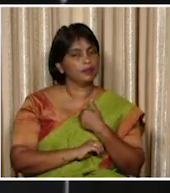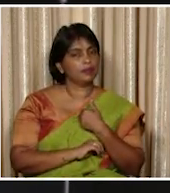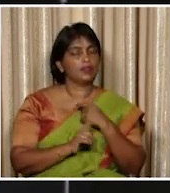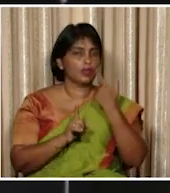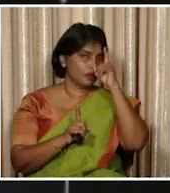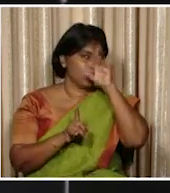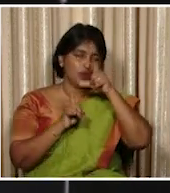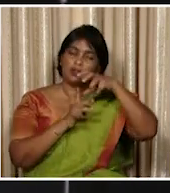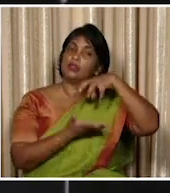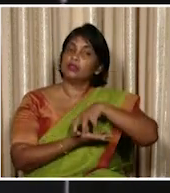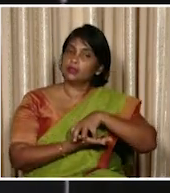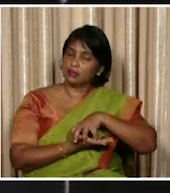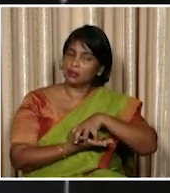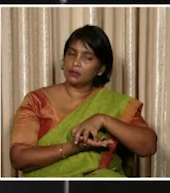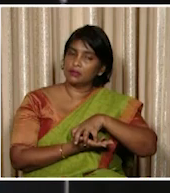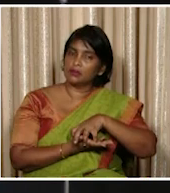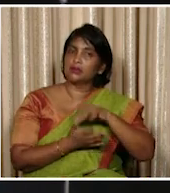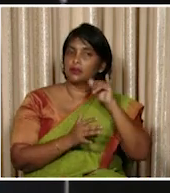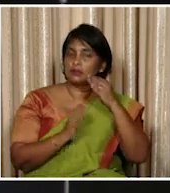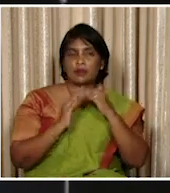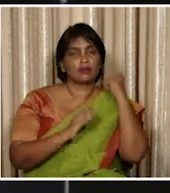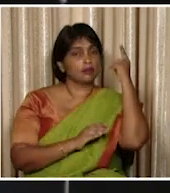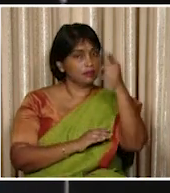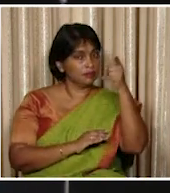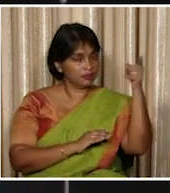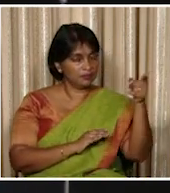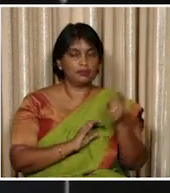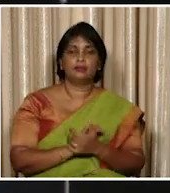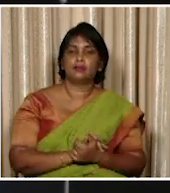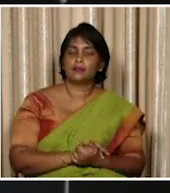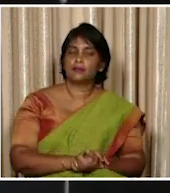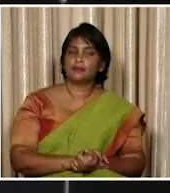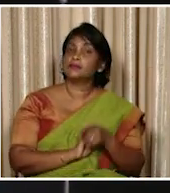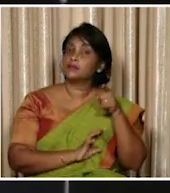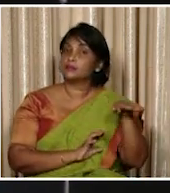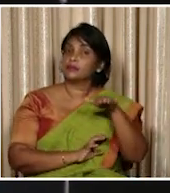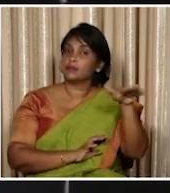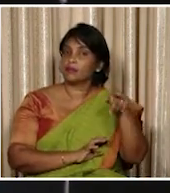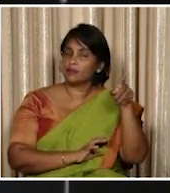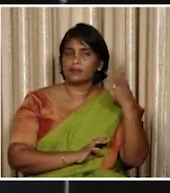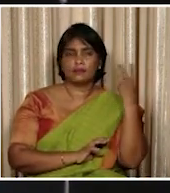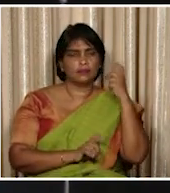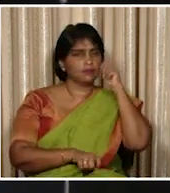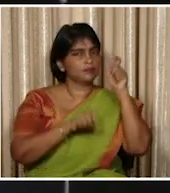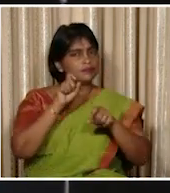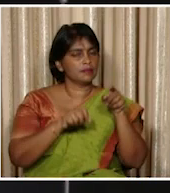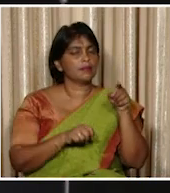குருநாயகல டிஸ்ட்ரிக்கே யம் கமட்ட கியாம ஏ பிரதேசே முஸ்லிம்